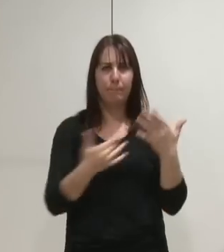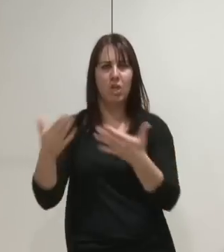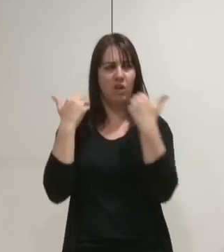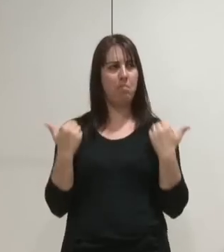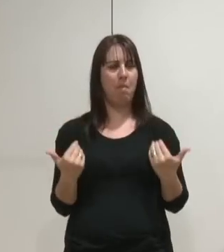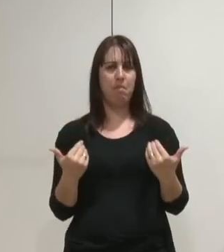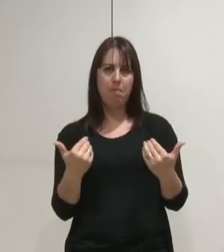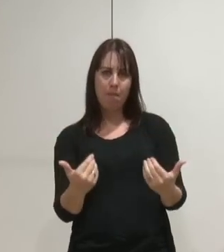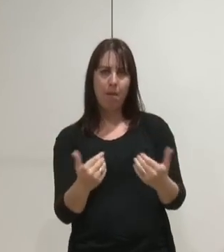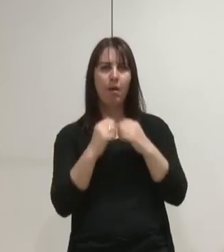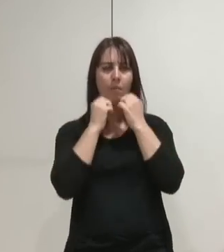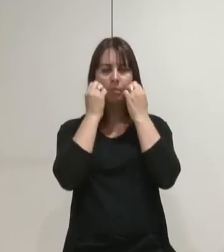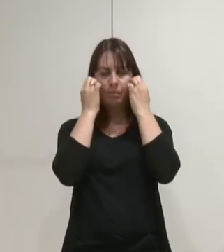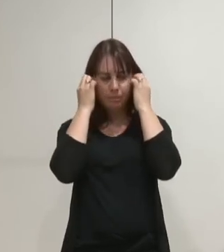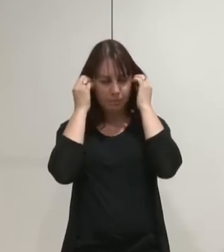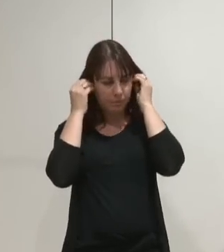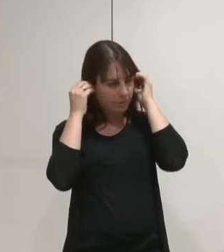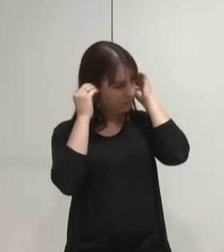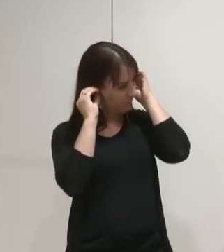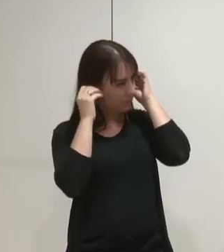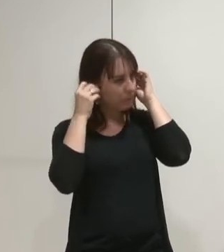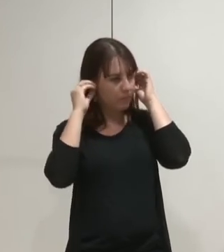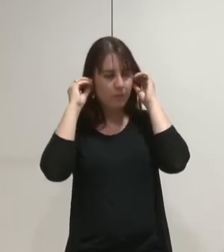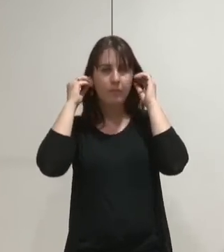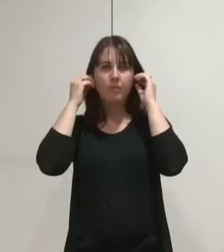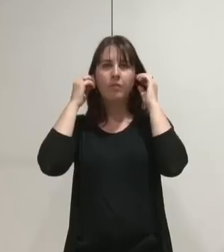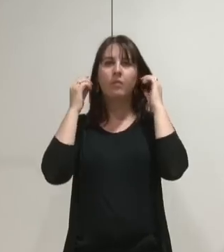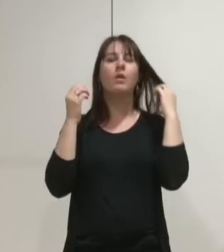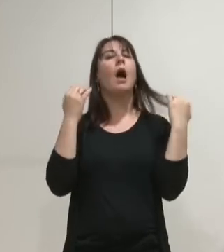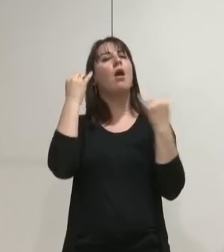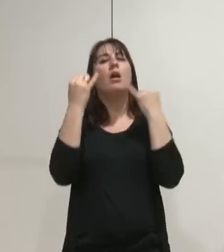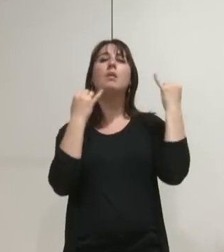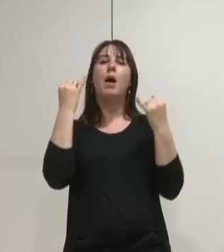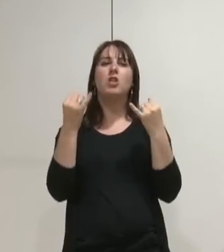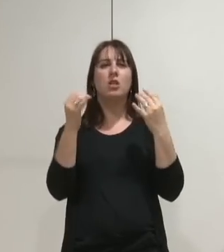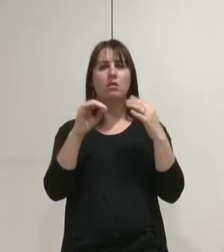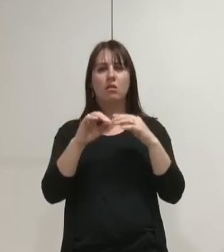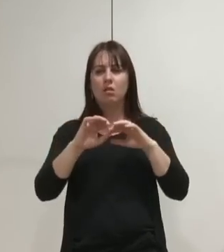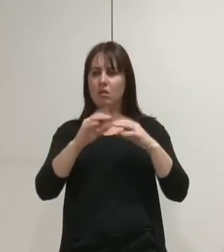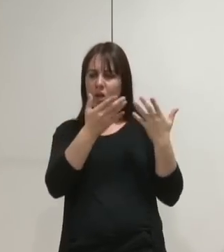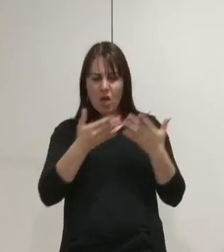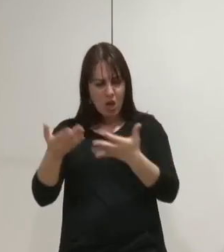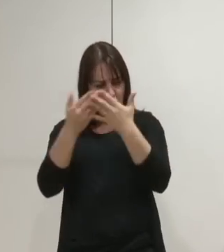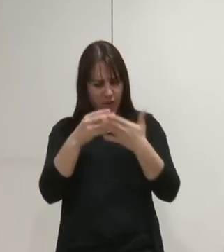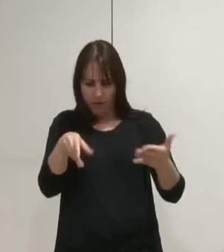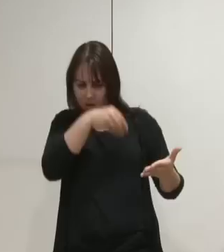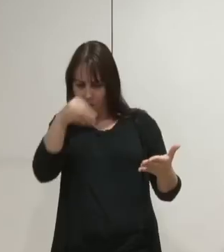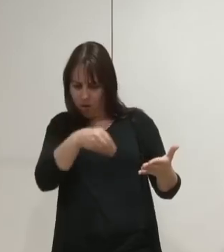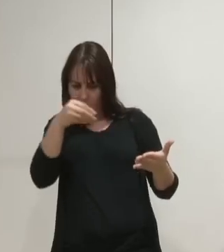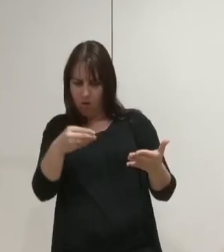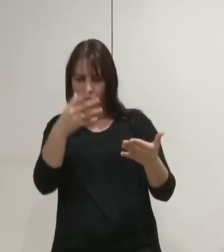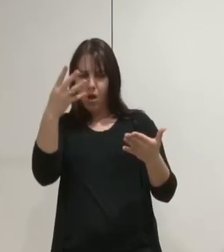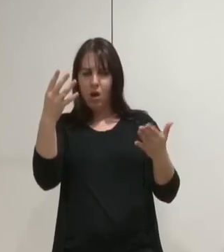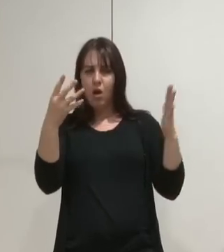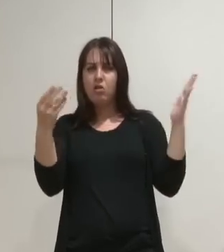alors si je peux admettre que le chiffre de euh le le chiffre